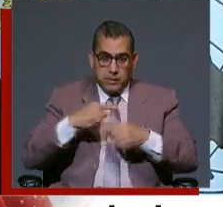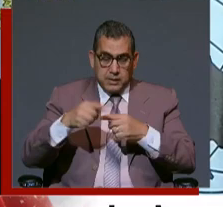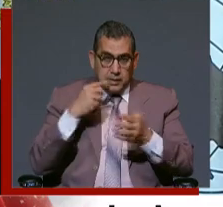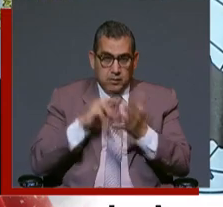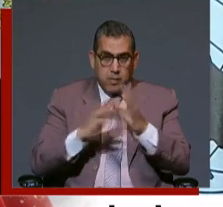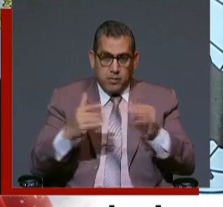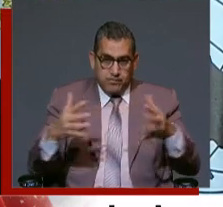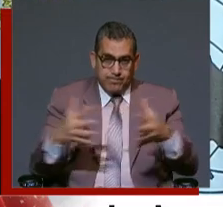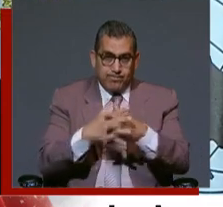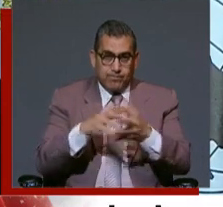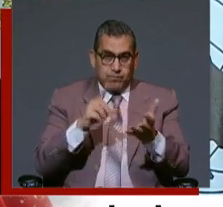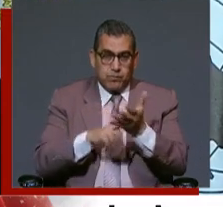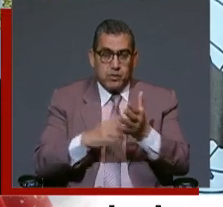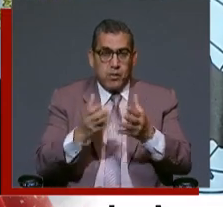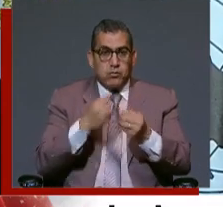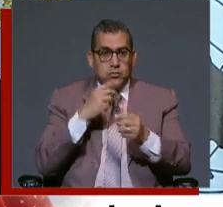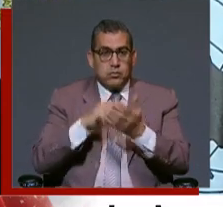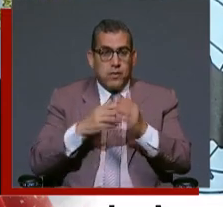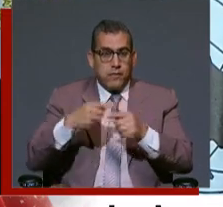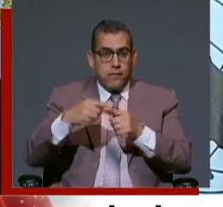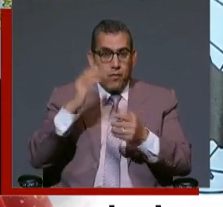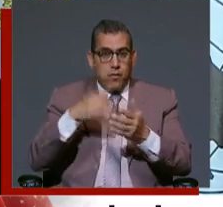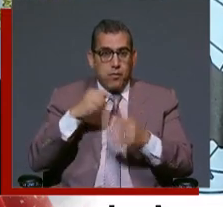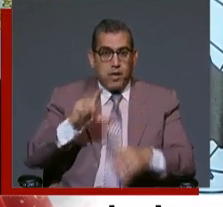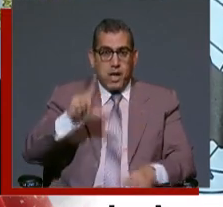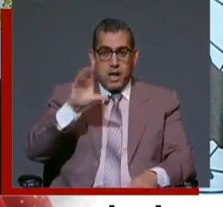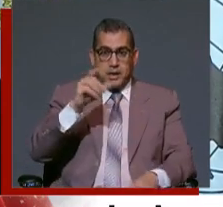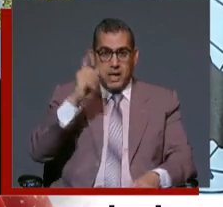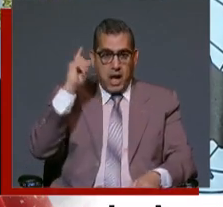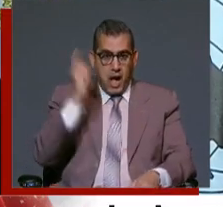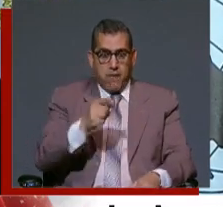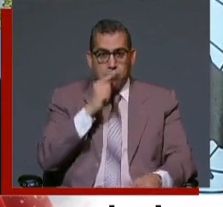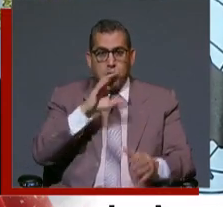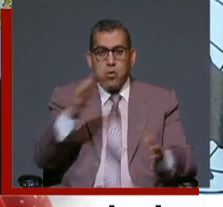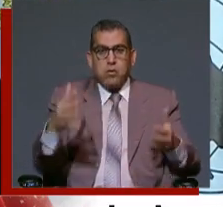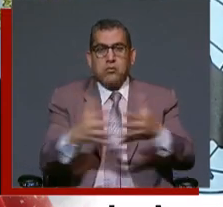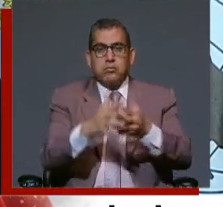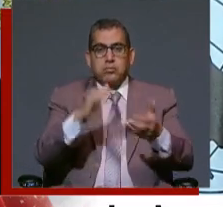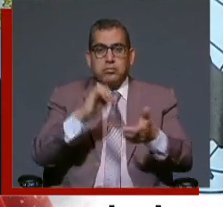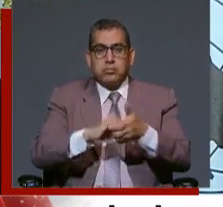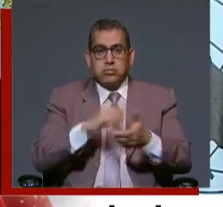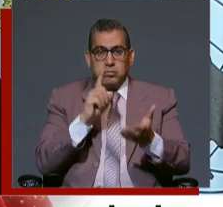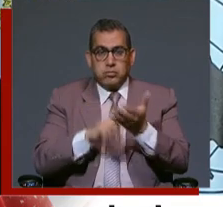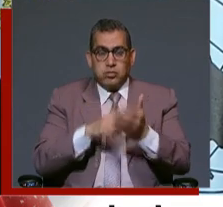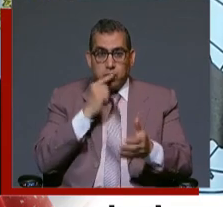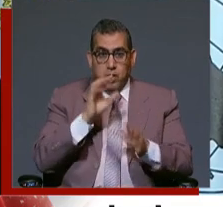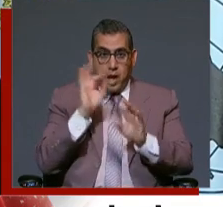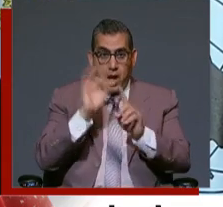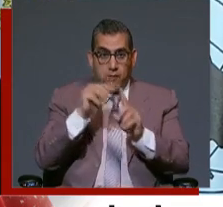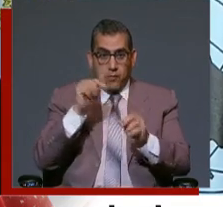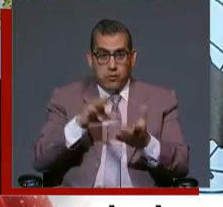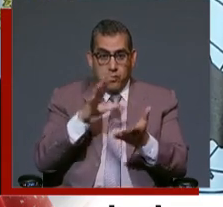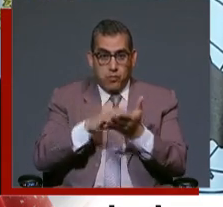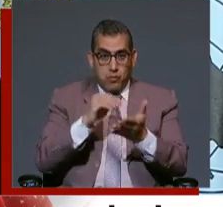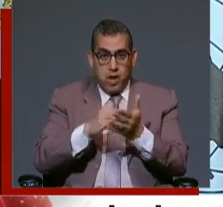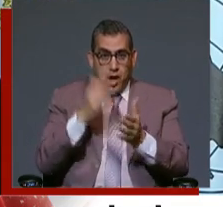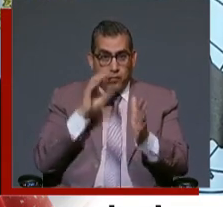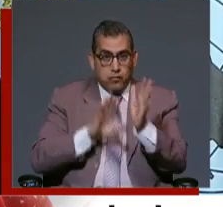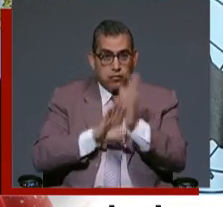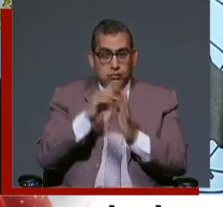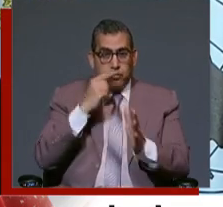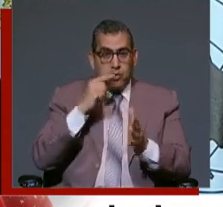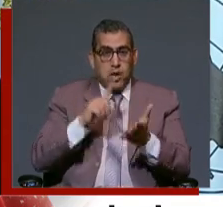الذي يتوافق ويتسق مع توجيهات فخامة السيد الرئيس عبد الفتاح السيسي، حيث أشار سيادته في الجلسة الختامية للمؤتمر